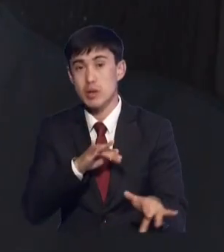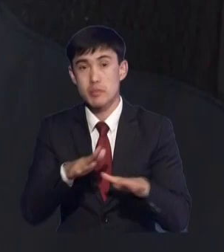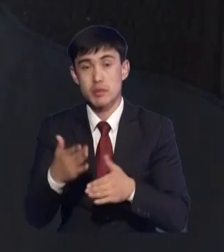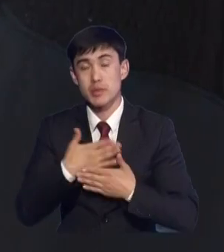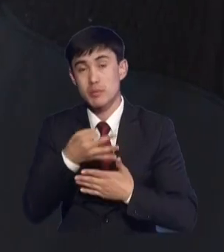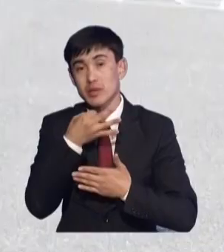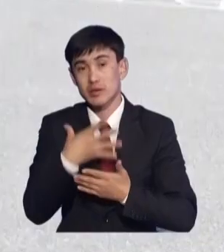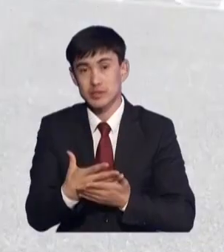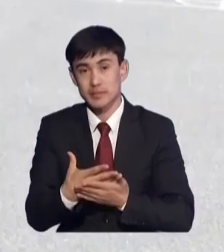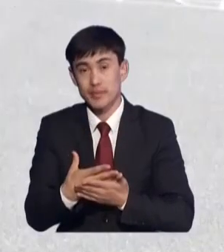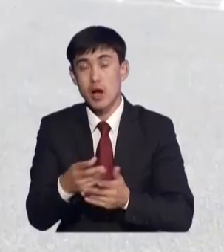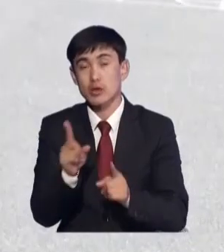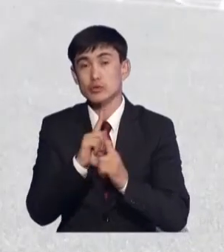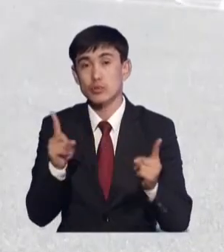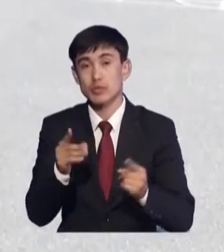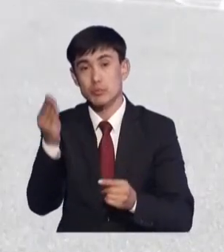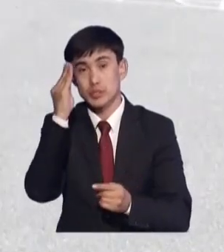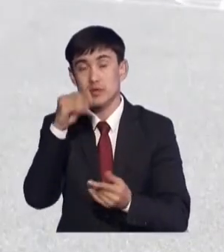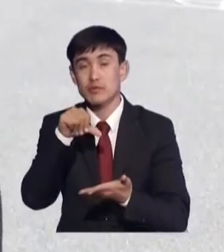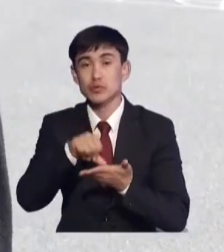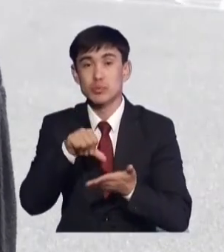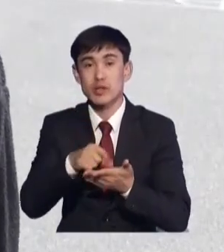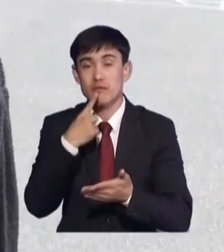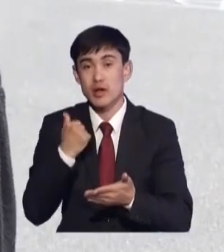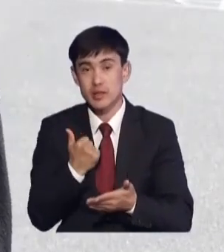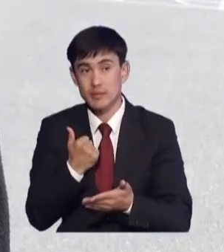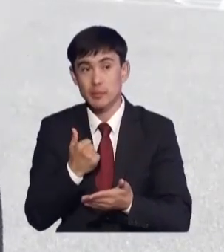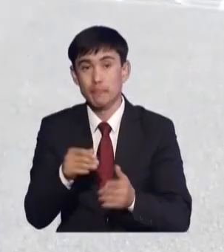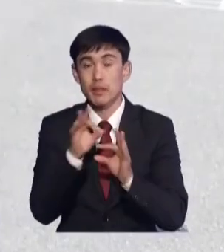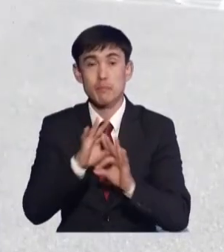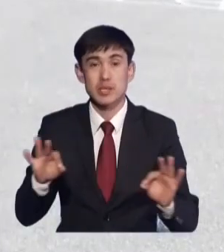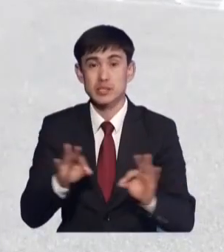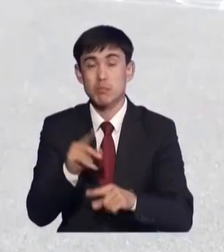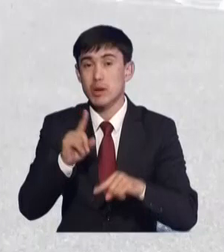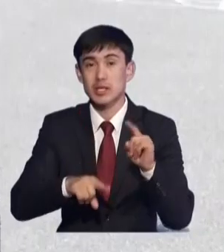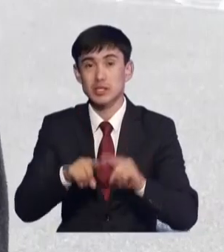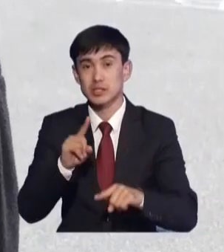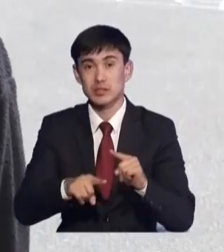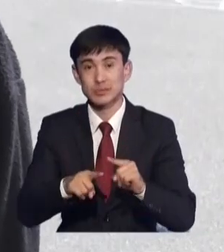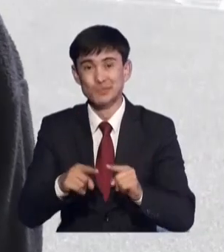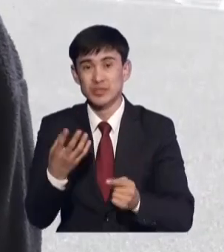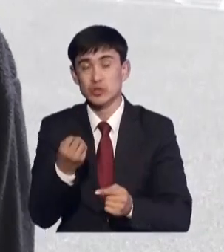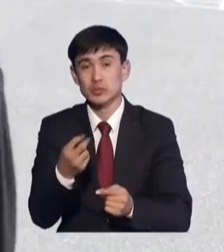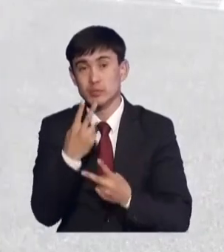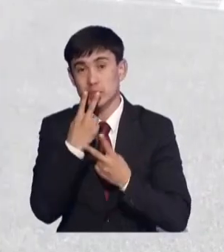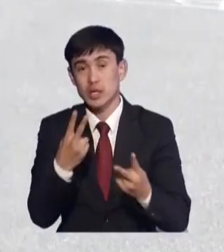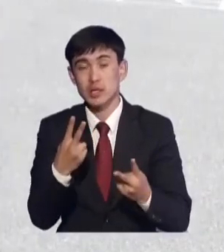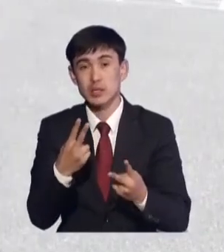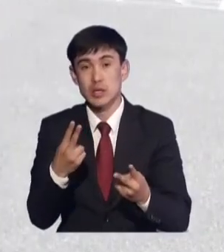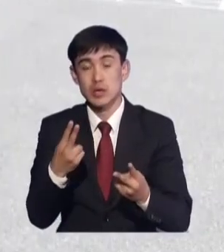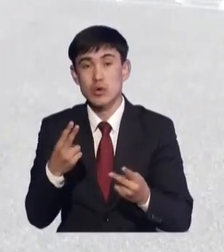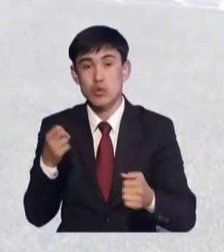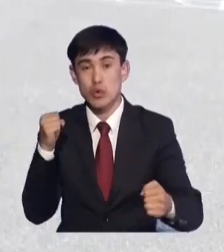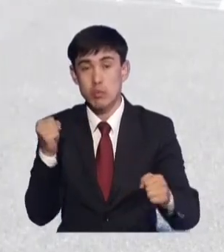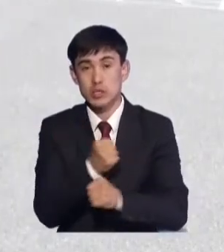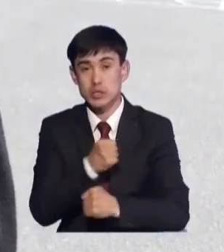мне очень нравится. Особенно впечатлило выступление военных. Их песня очень патриотичная. Еще меня буквально покорил рукопашный